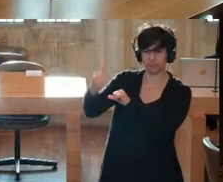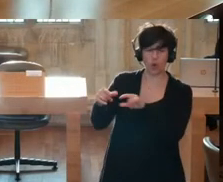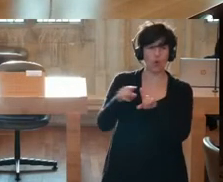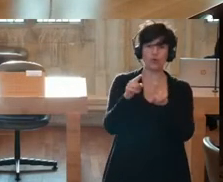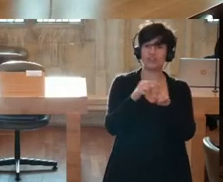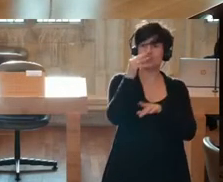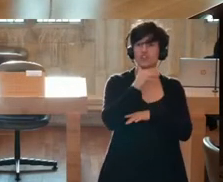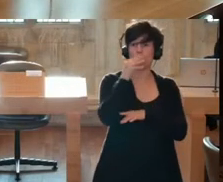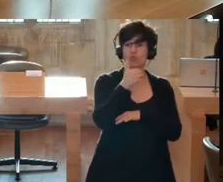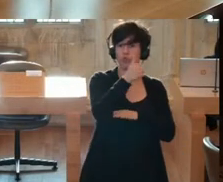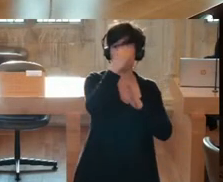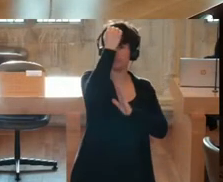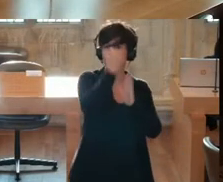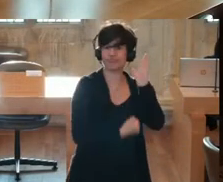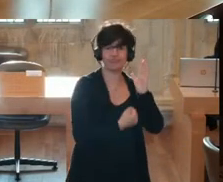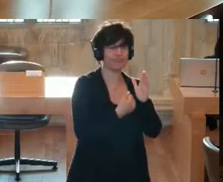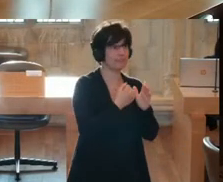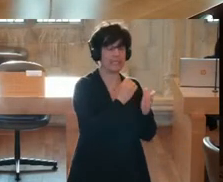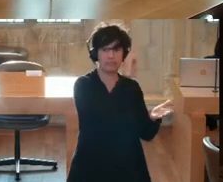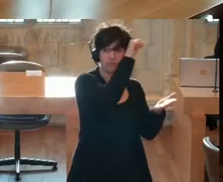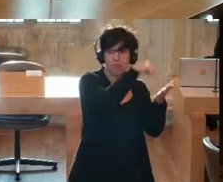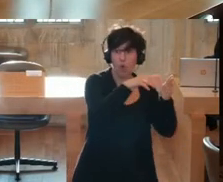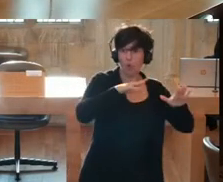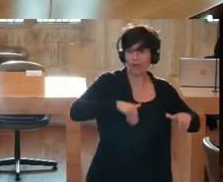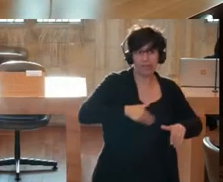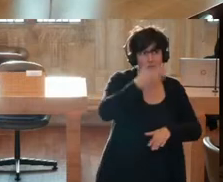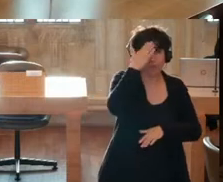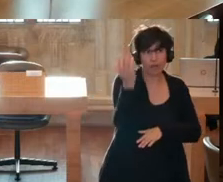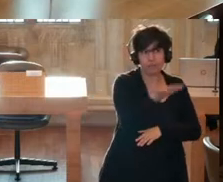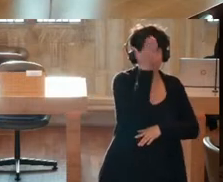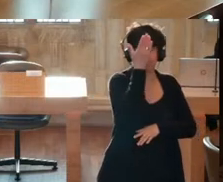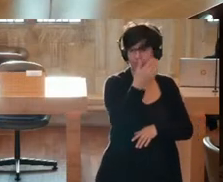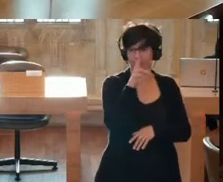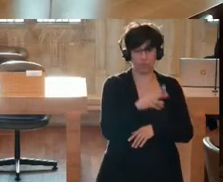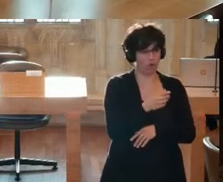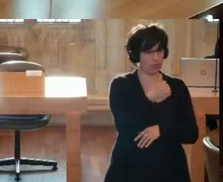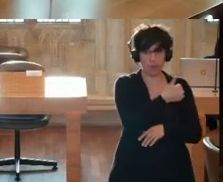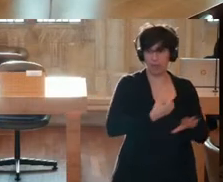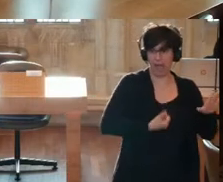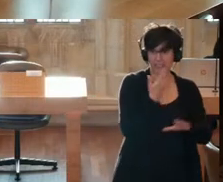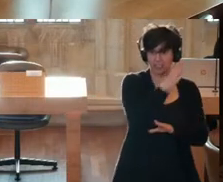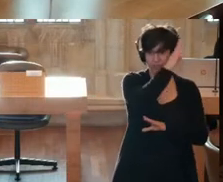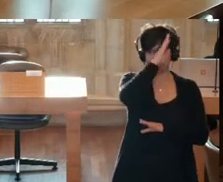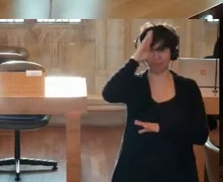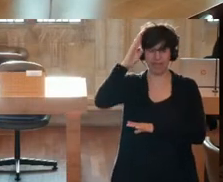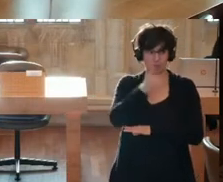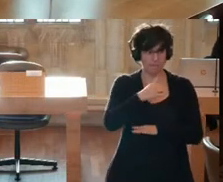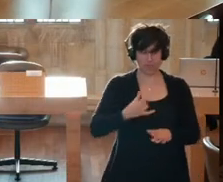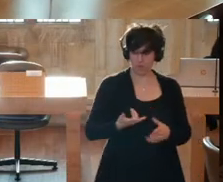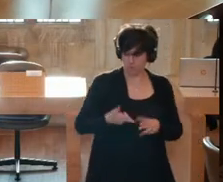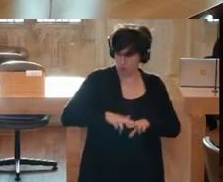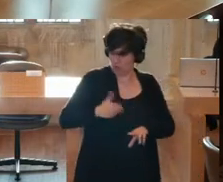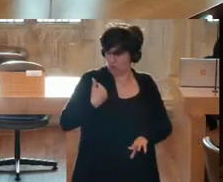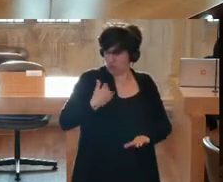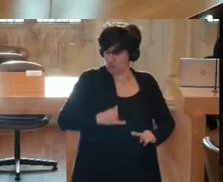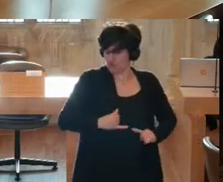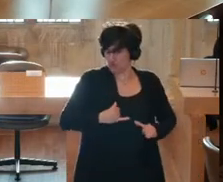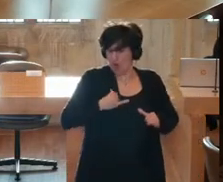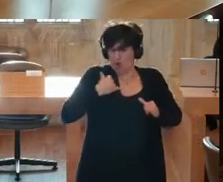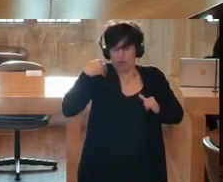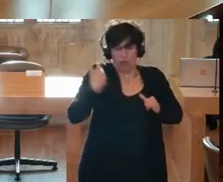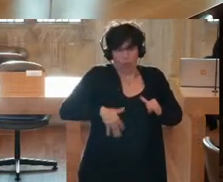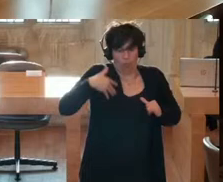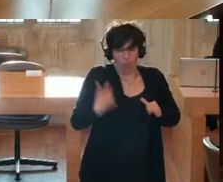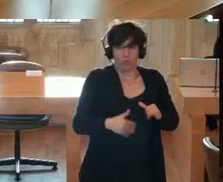au Canada. Enfin, c'était un artiste très éclectique. Et il est décédé, malheureusement, très jeune, puisqu'il